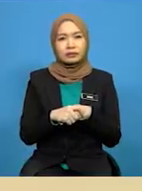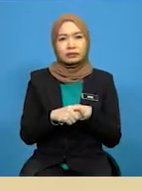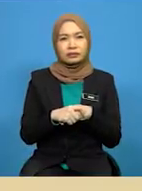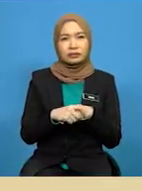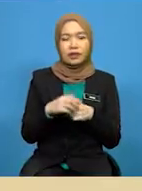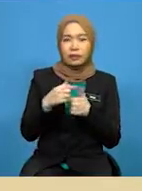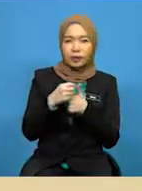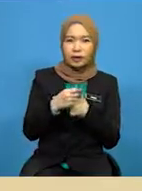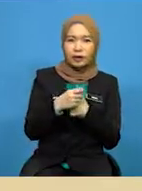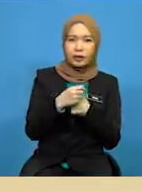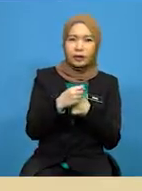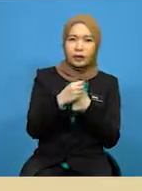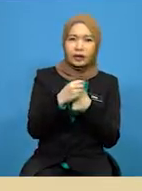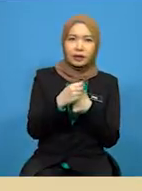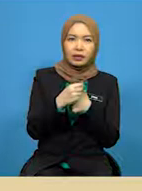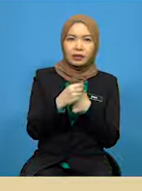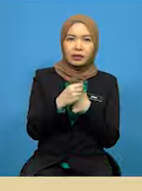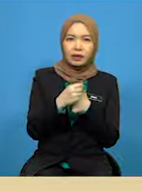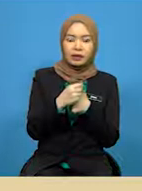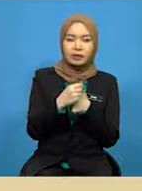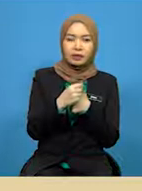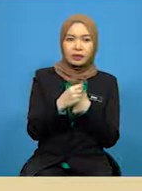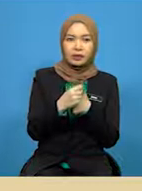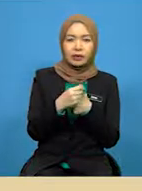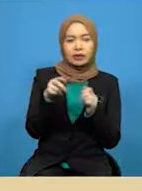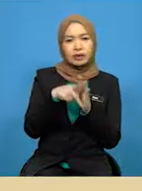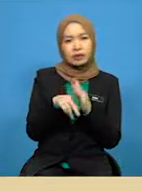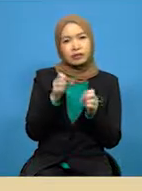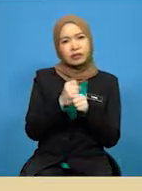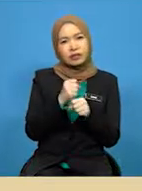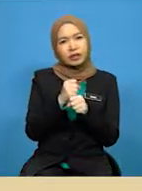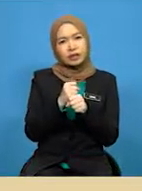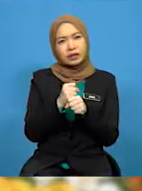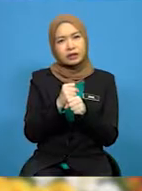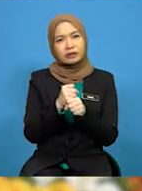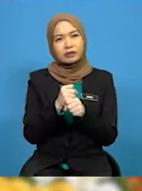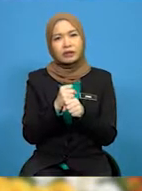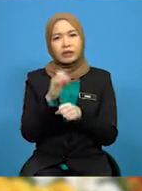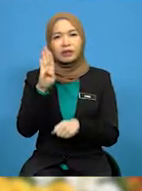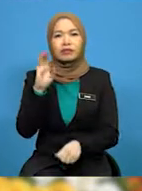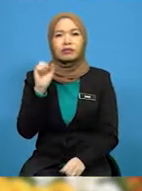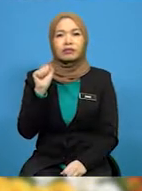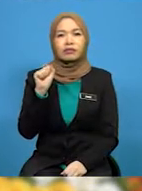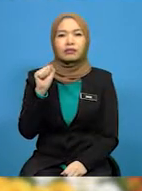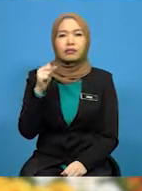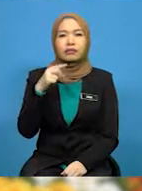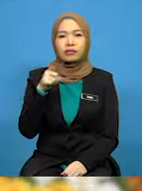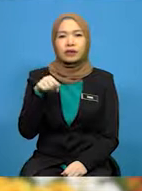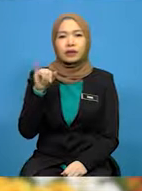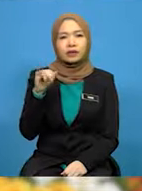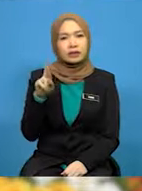manusia berlaku. Jadi apabila buruh mahir atau pekerja yang mahir ini telah lama bekerja, lepas tu diberhentikan pula